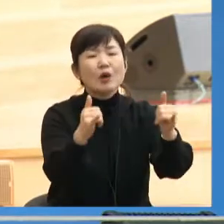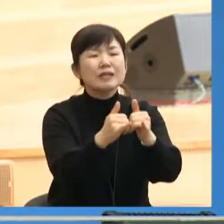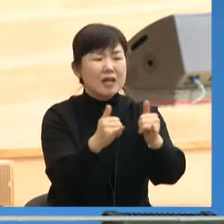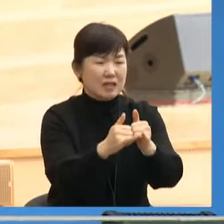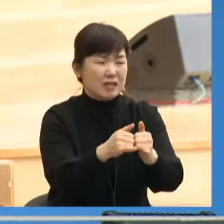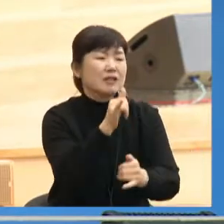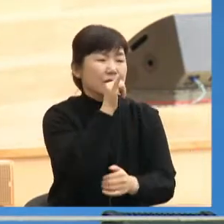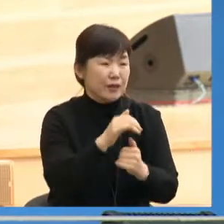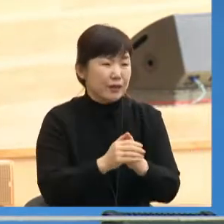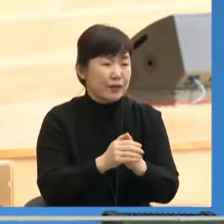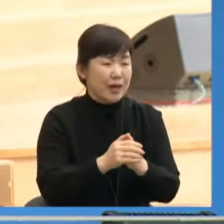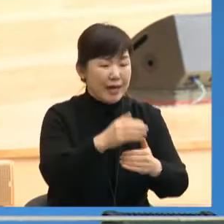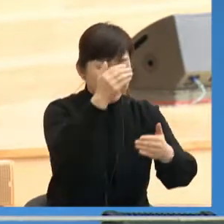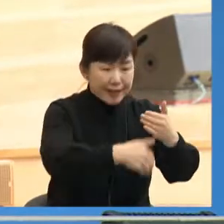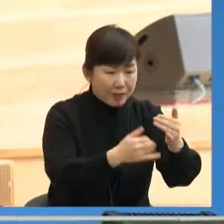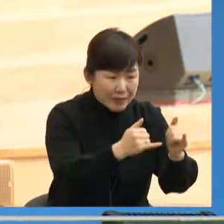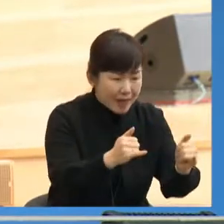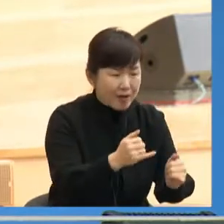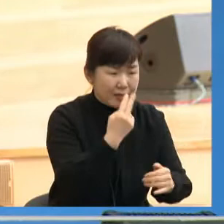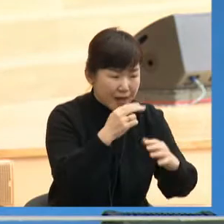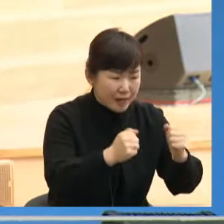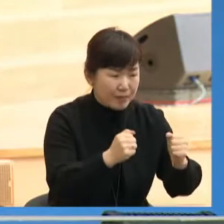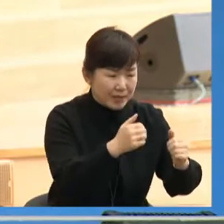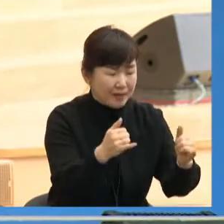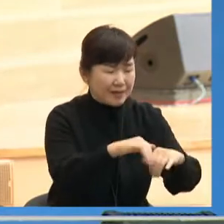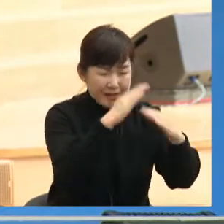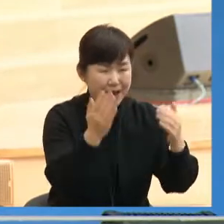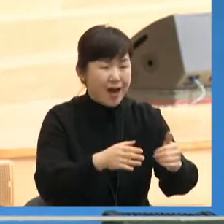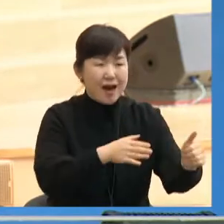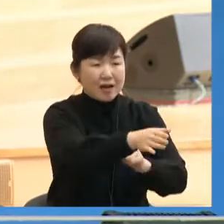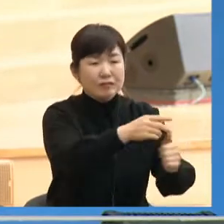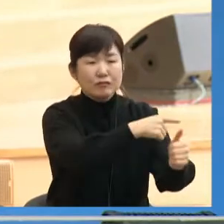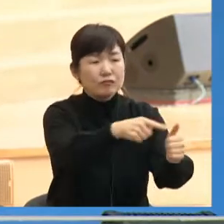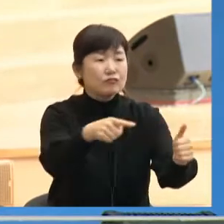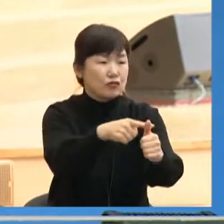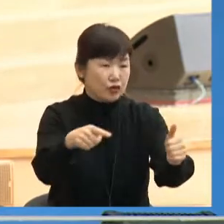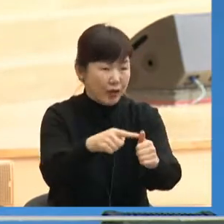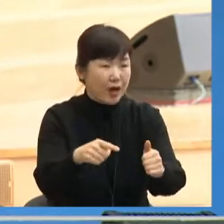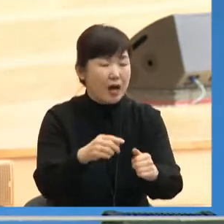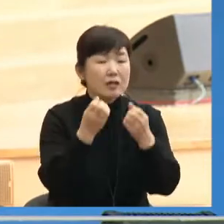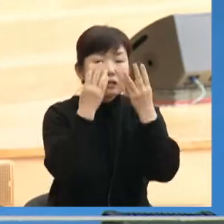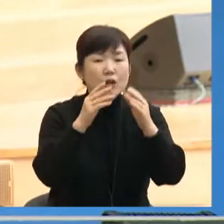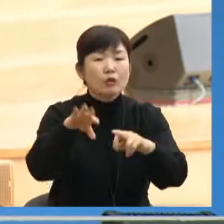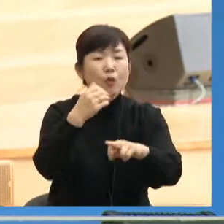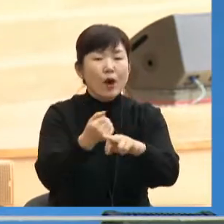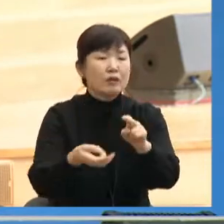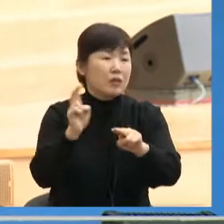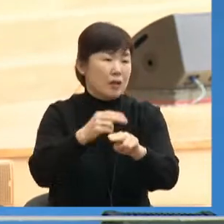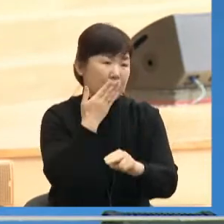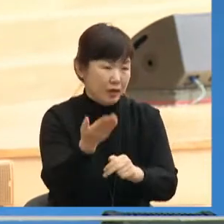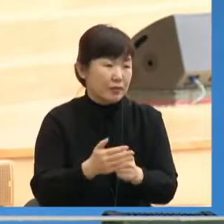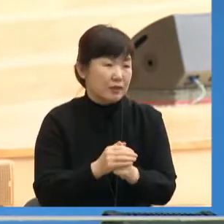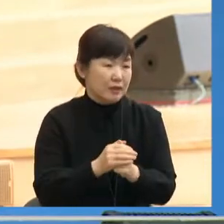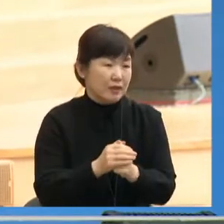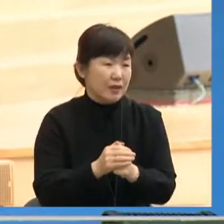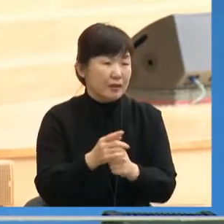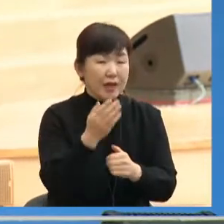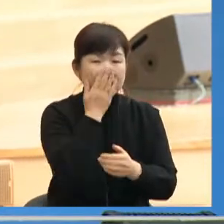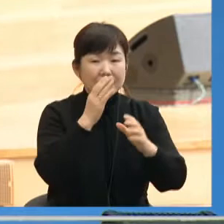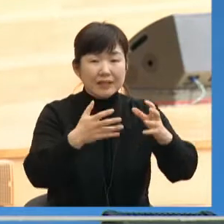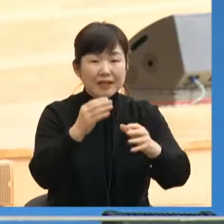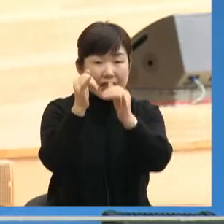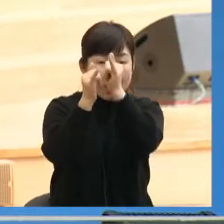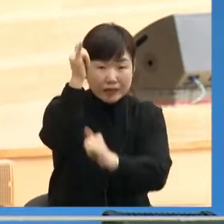있습니다. 남은 자들을 절대 살려두지 않죠. 다 죽여야지만 새로운 왕조가 군림할 수 있기 때문입니다. 여러분, 이스라엘